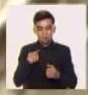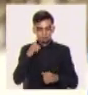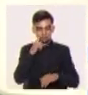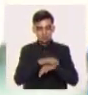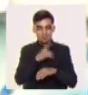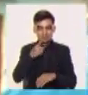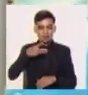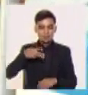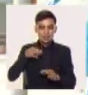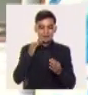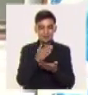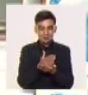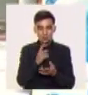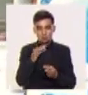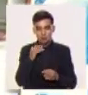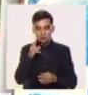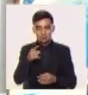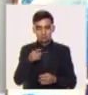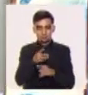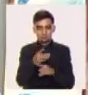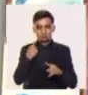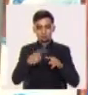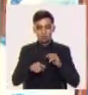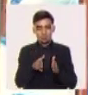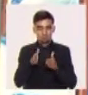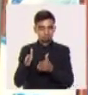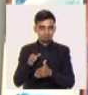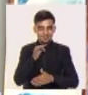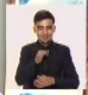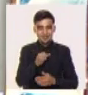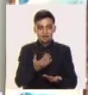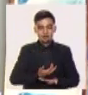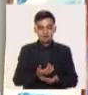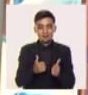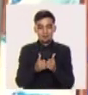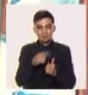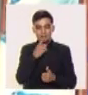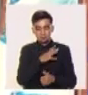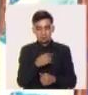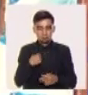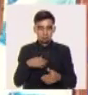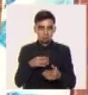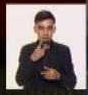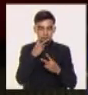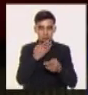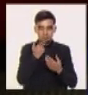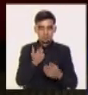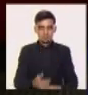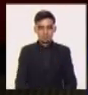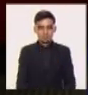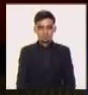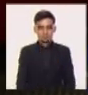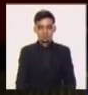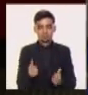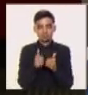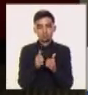одну камеру видеонаблюдения, только она снимает другую сторону. А местные жители говорят, что ничего не видели.